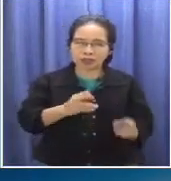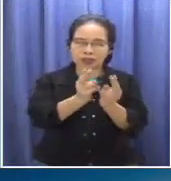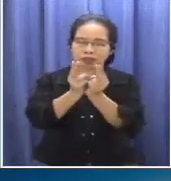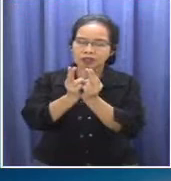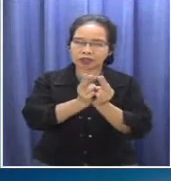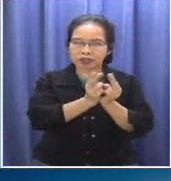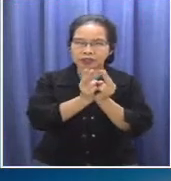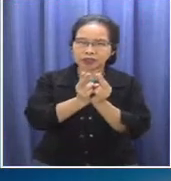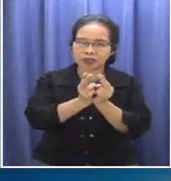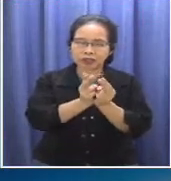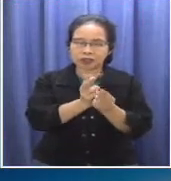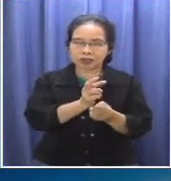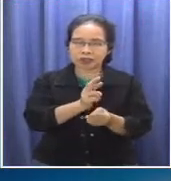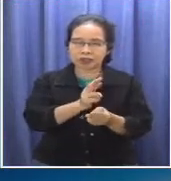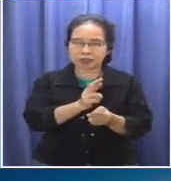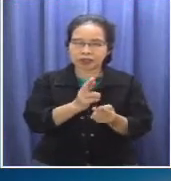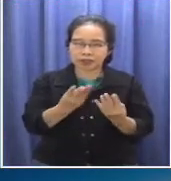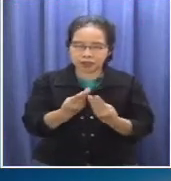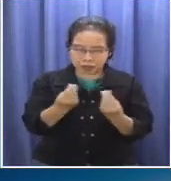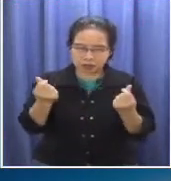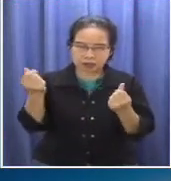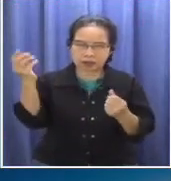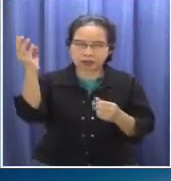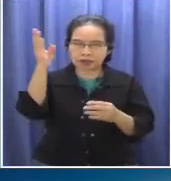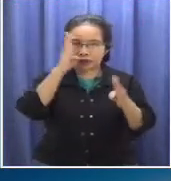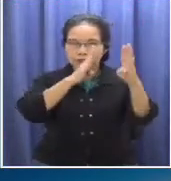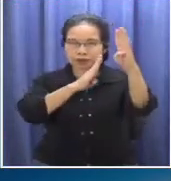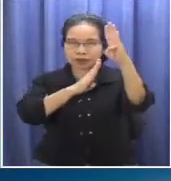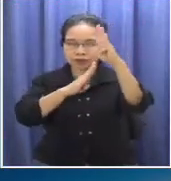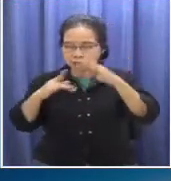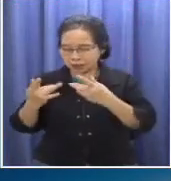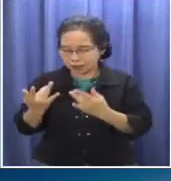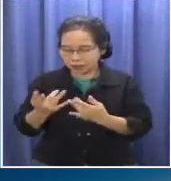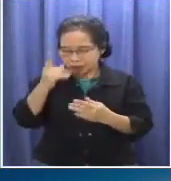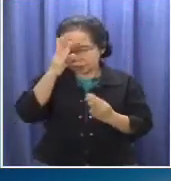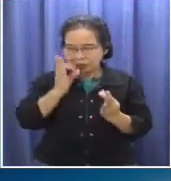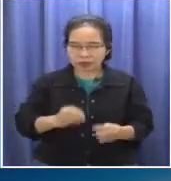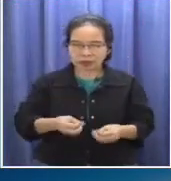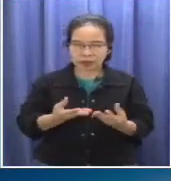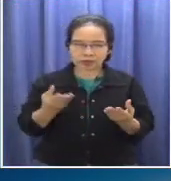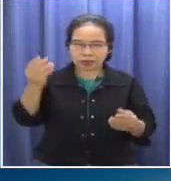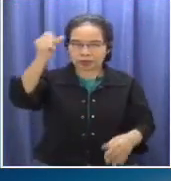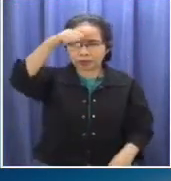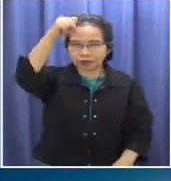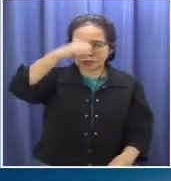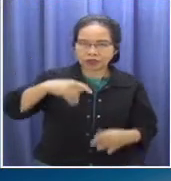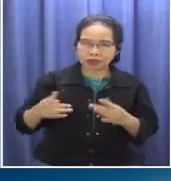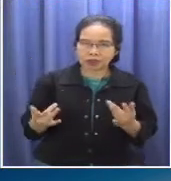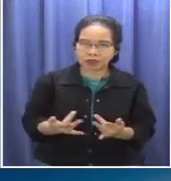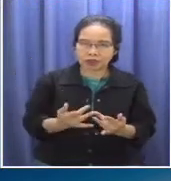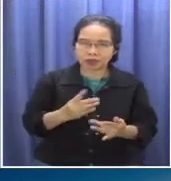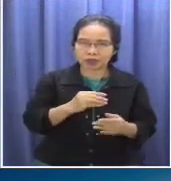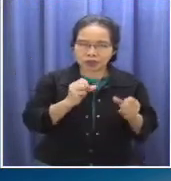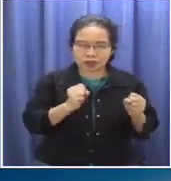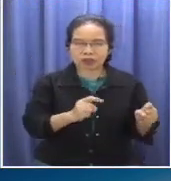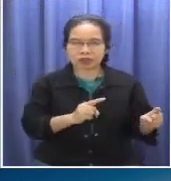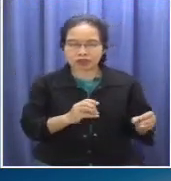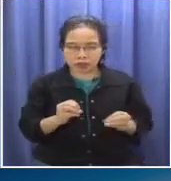Magkaisanawa sila ng kanilang puso sa pagpapasya. Bigyan mo po ng matalinong puso upang makagawa